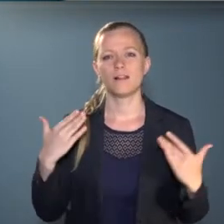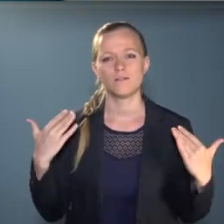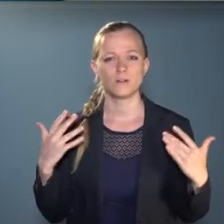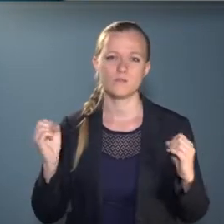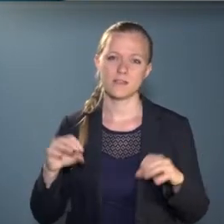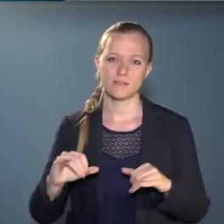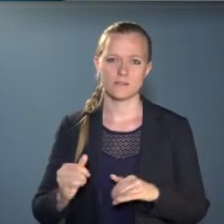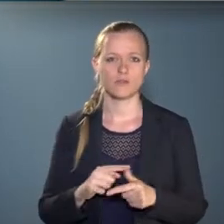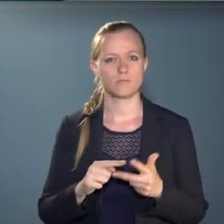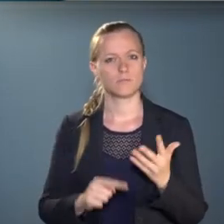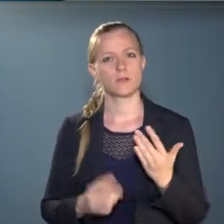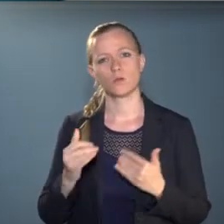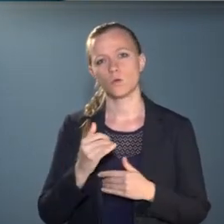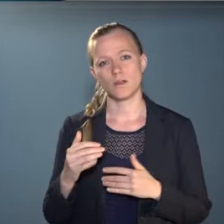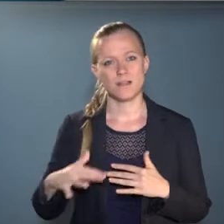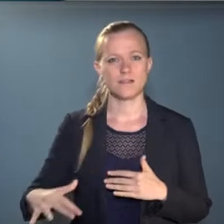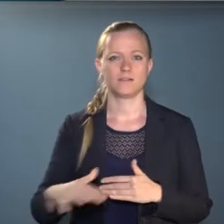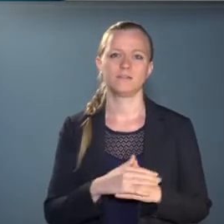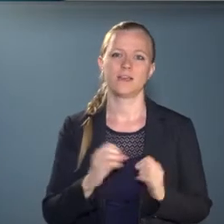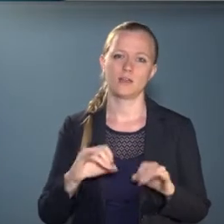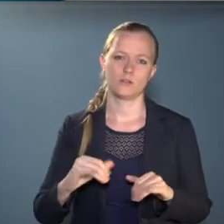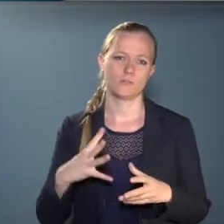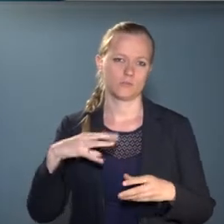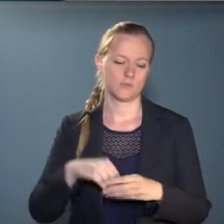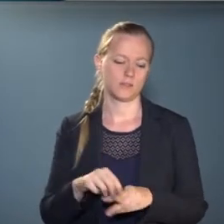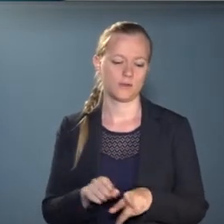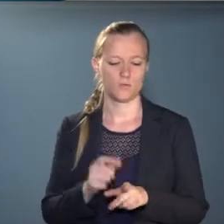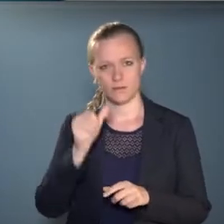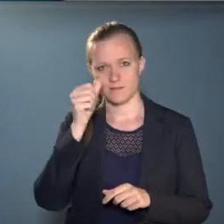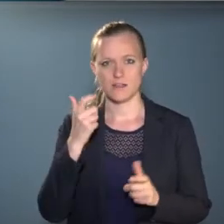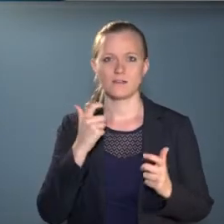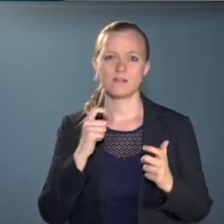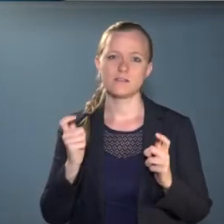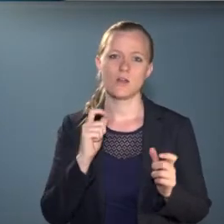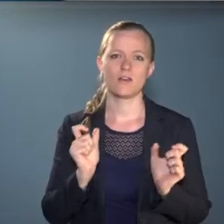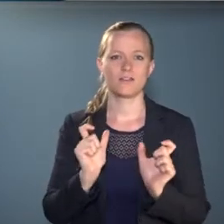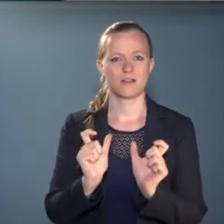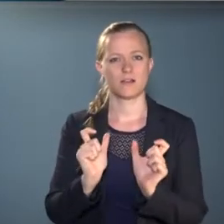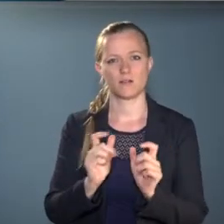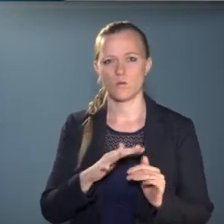légtérszennyezés és egyéb környezeti ártalmak is megjelenhetnének az úgynevezett zajgátló védővezet